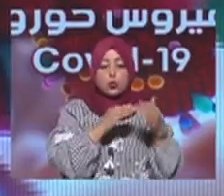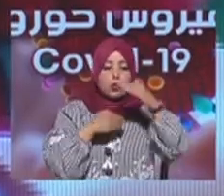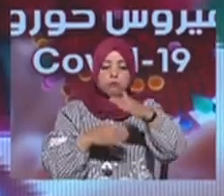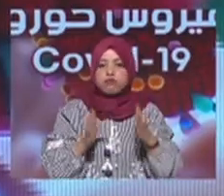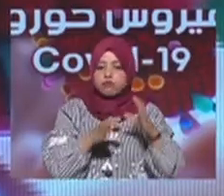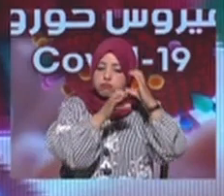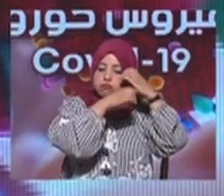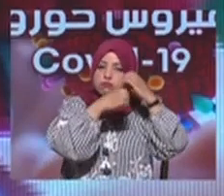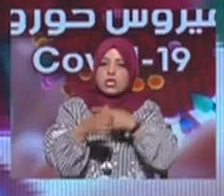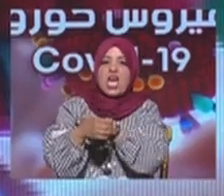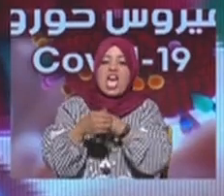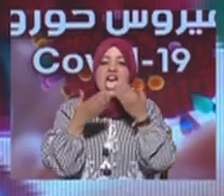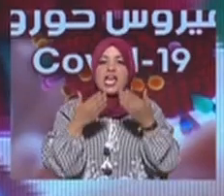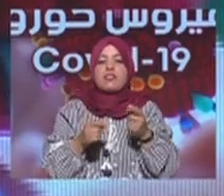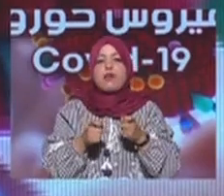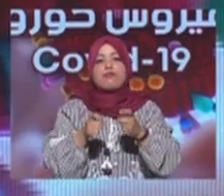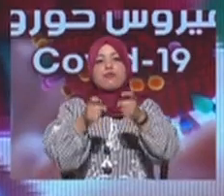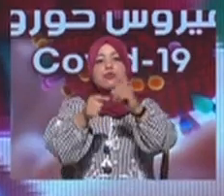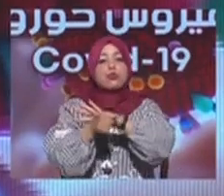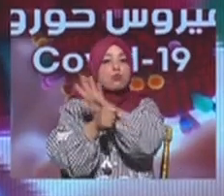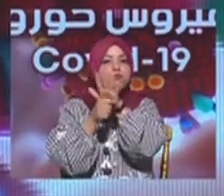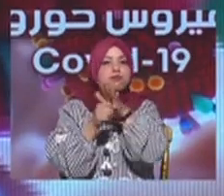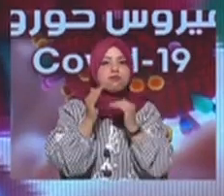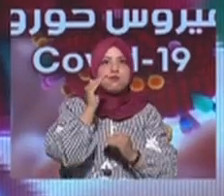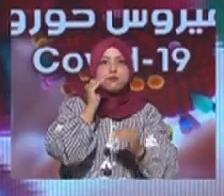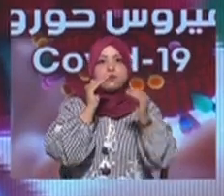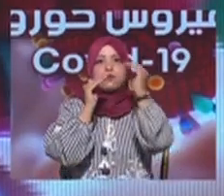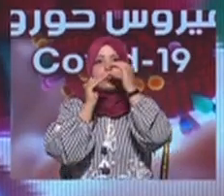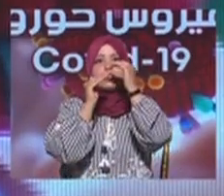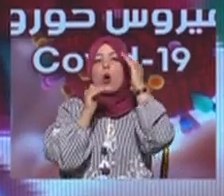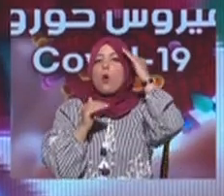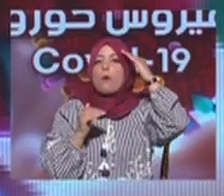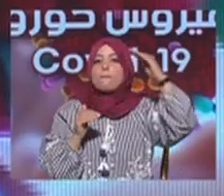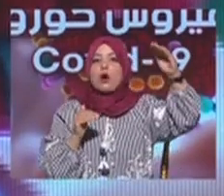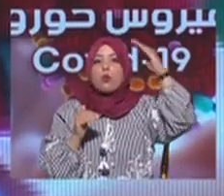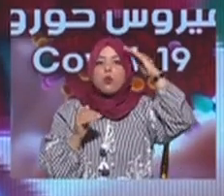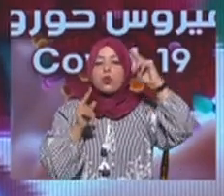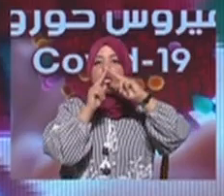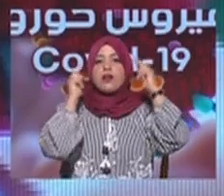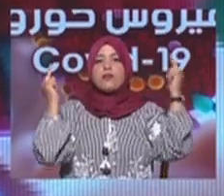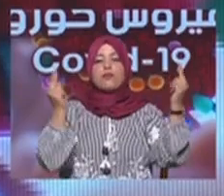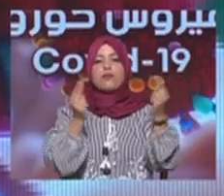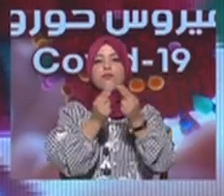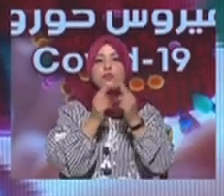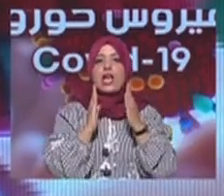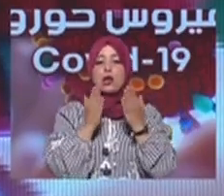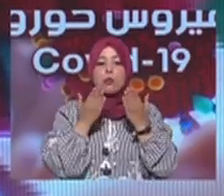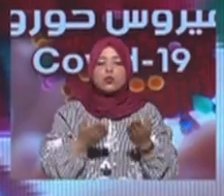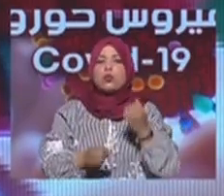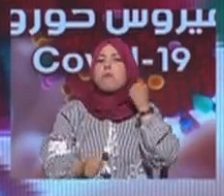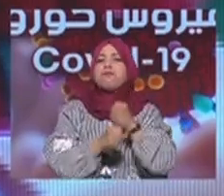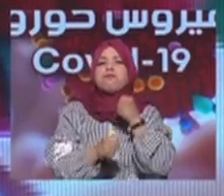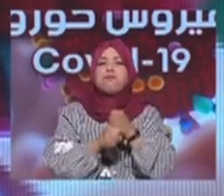به خاطر فيروس عمل بانديمي دونك كي عمل بانديمي يلزمنا نخدموا عليه